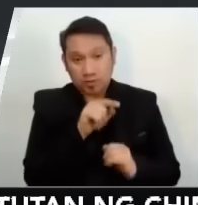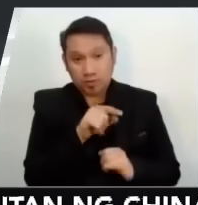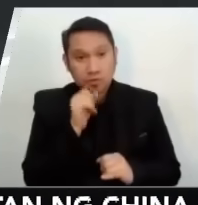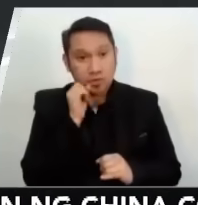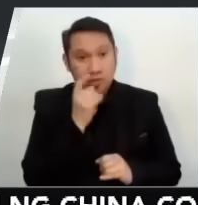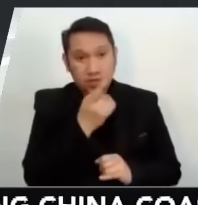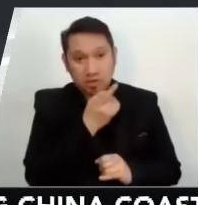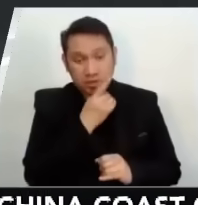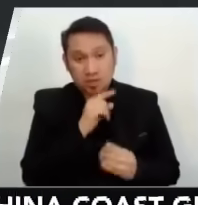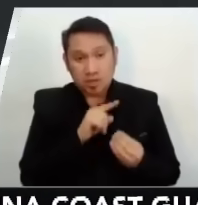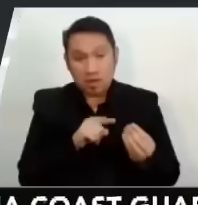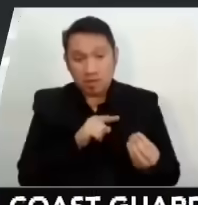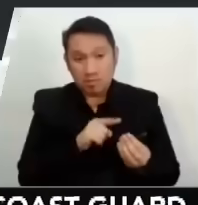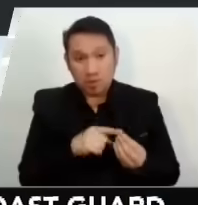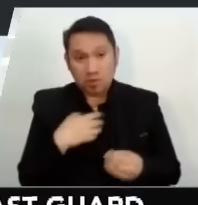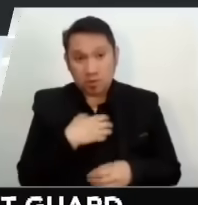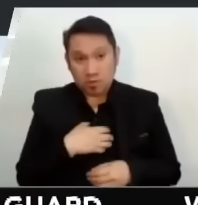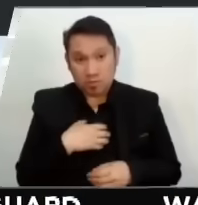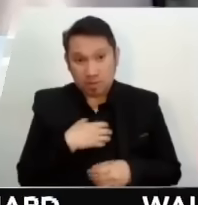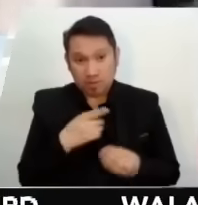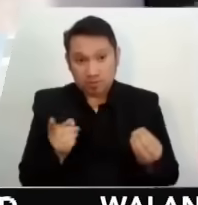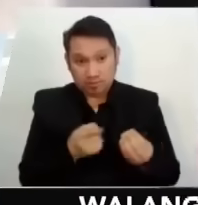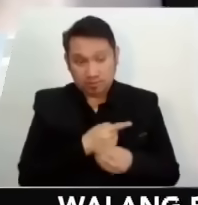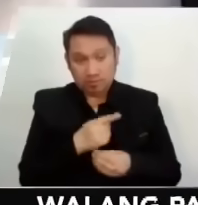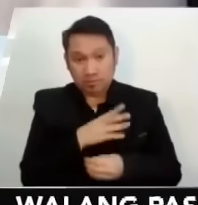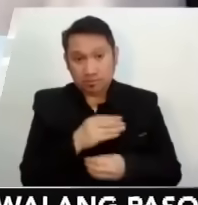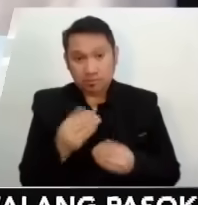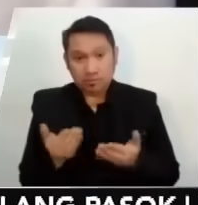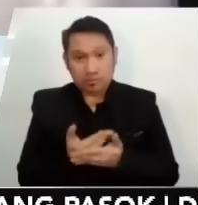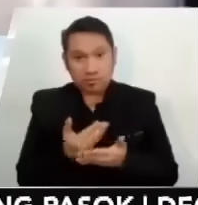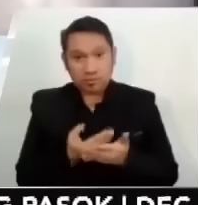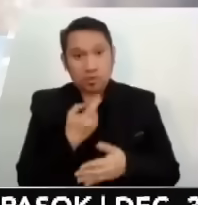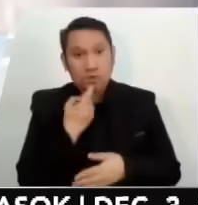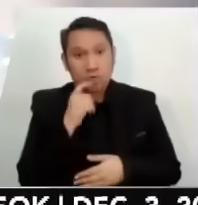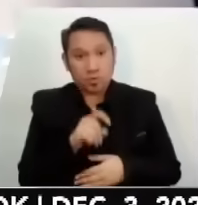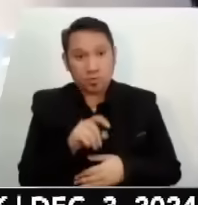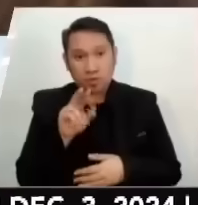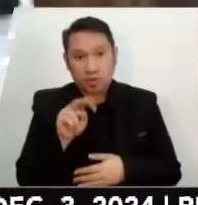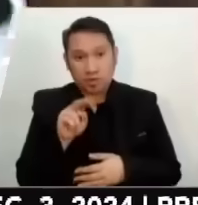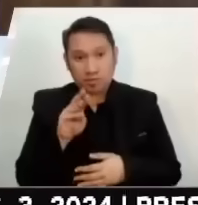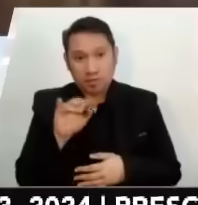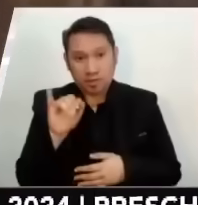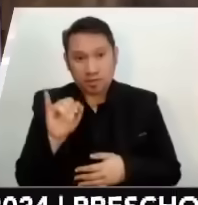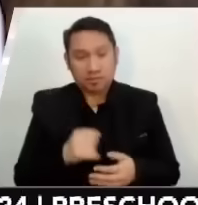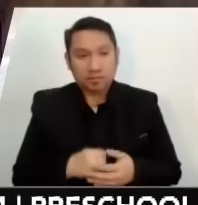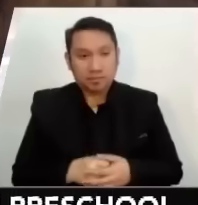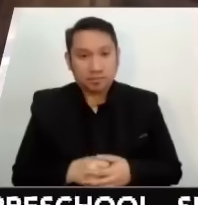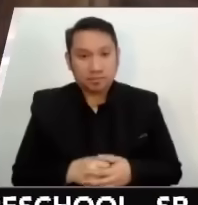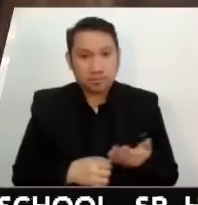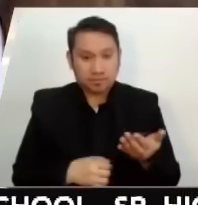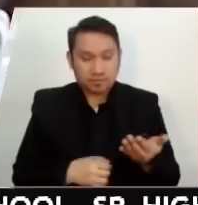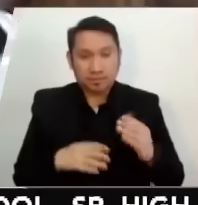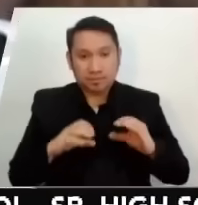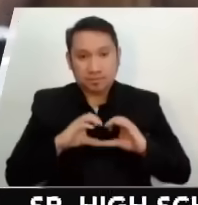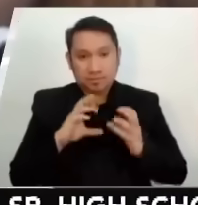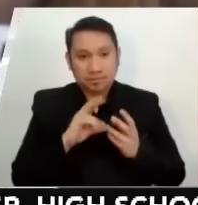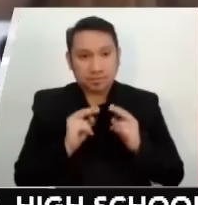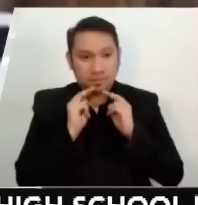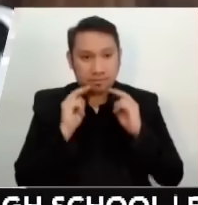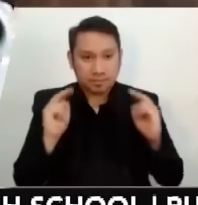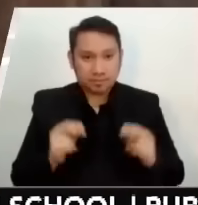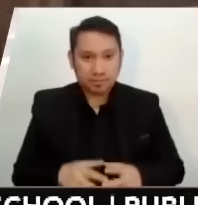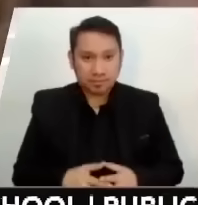complaint at bagong sampina ng NBI. Ito ang unang balita, Chino Gaston, para sa GMA Integrated News.